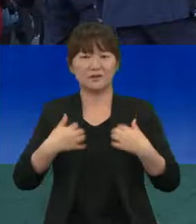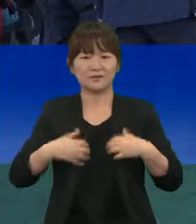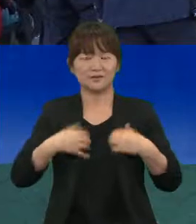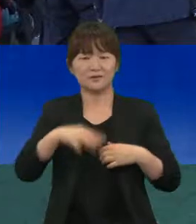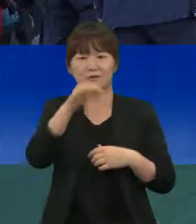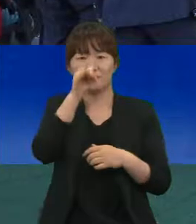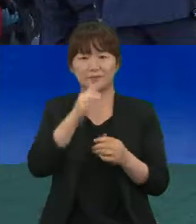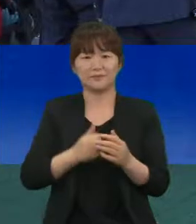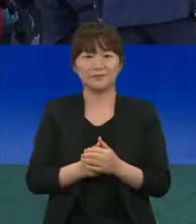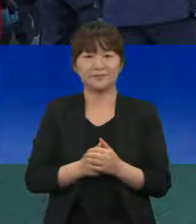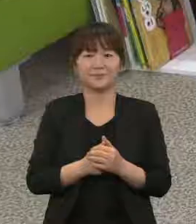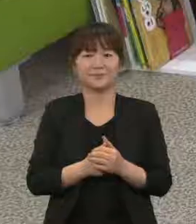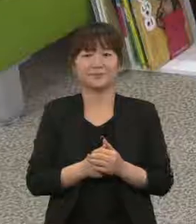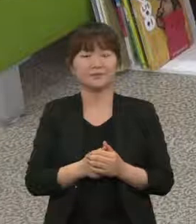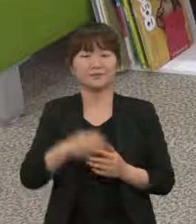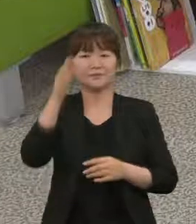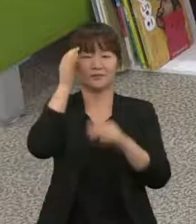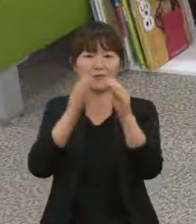즐거움을 선사했습니다.